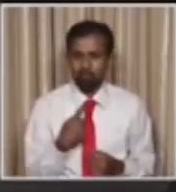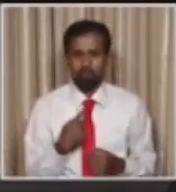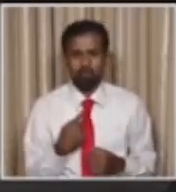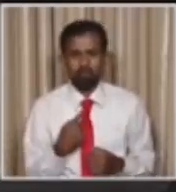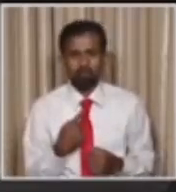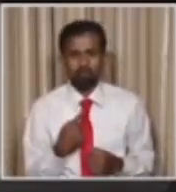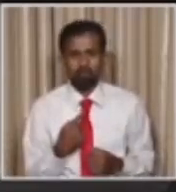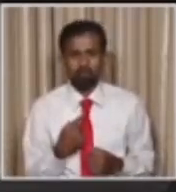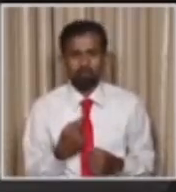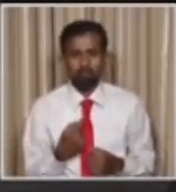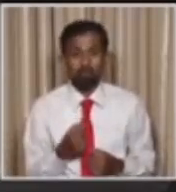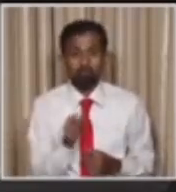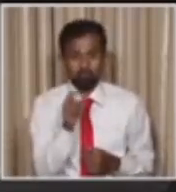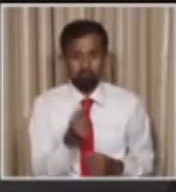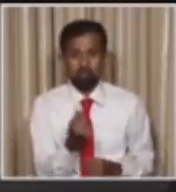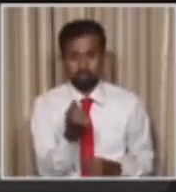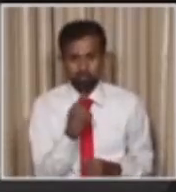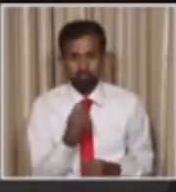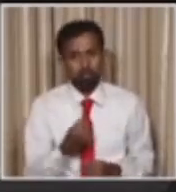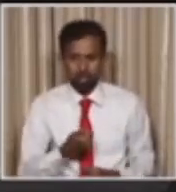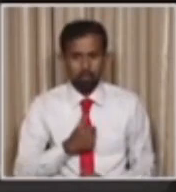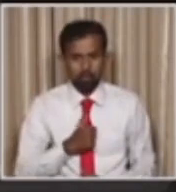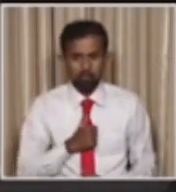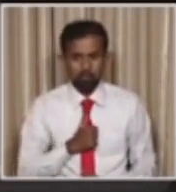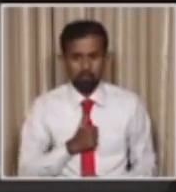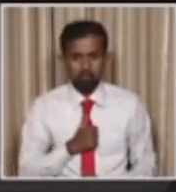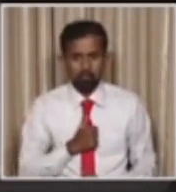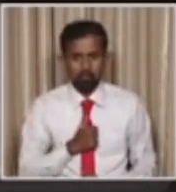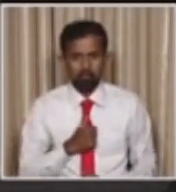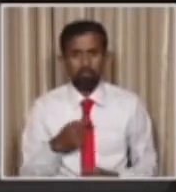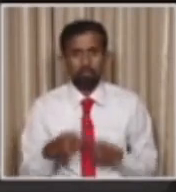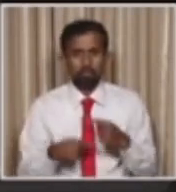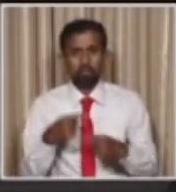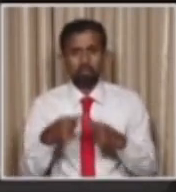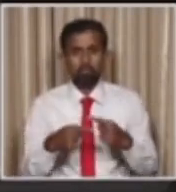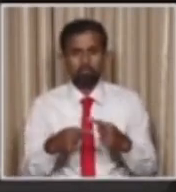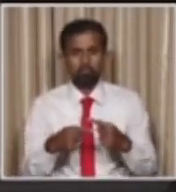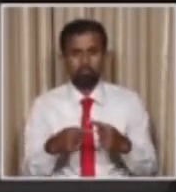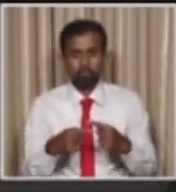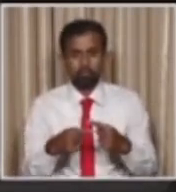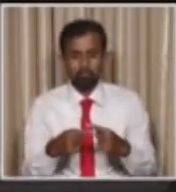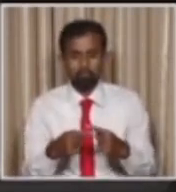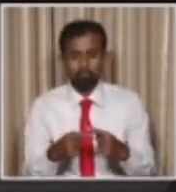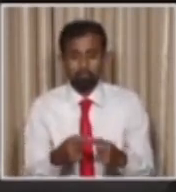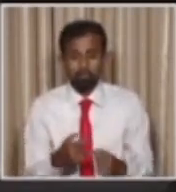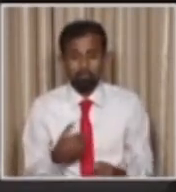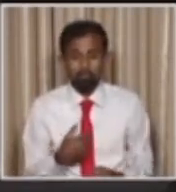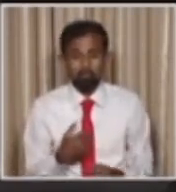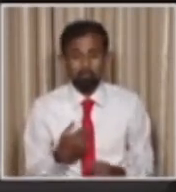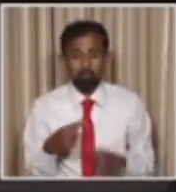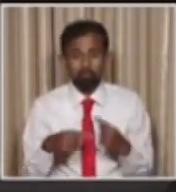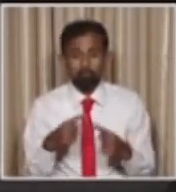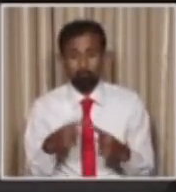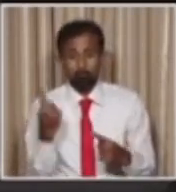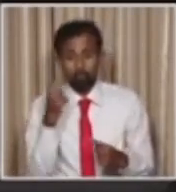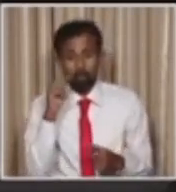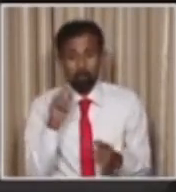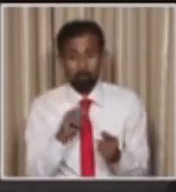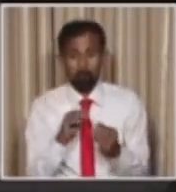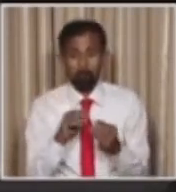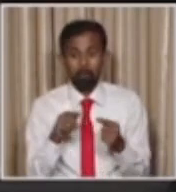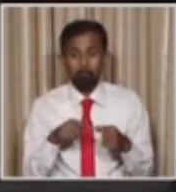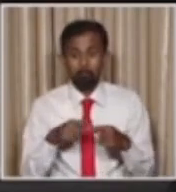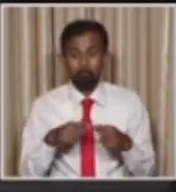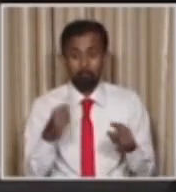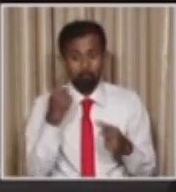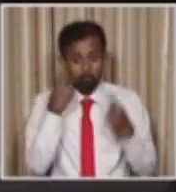අකේ කරත් කියන්නේ එතුමා කිව්ව එක මාත් එකගයි මේ යන්නේ මොකටද මේ මුට්ටිය දාන්න හදන්නේ මේ මුට්ටිය දාලා වෙනත් පැත්තකට මේ ගෙනියන්න